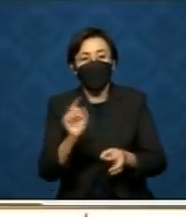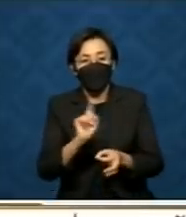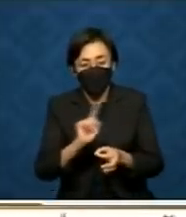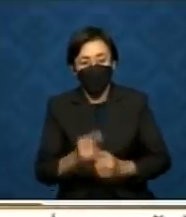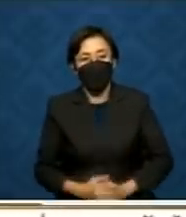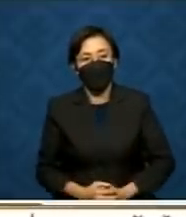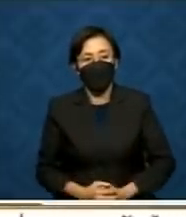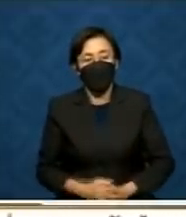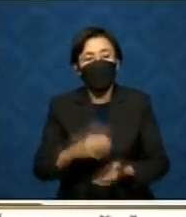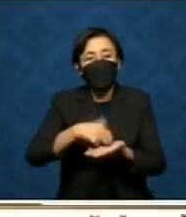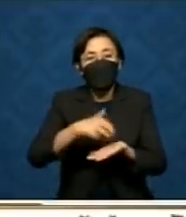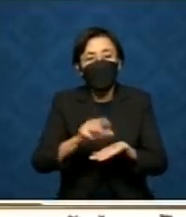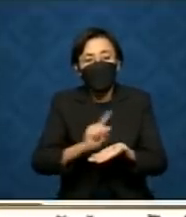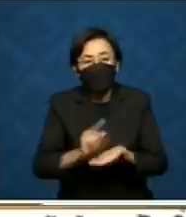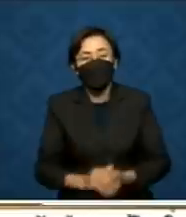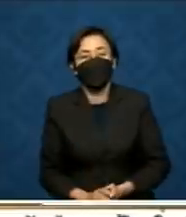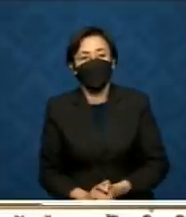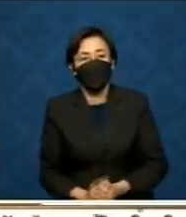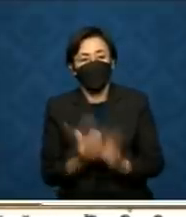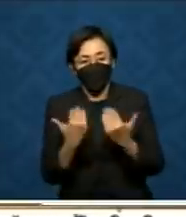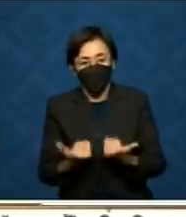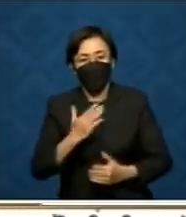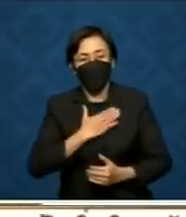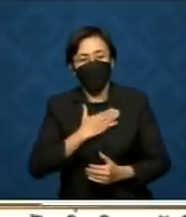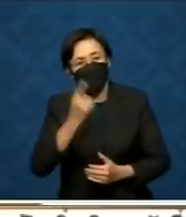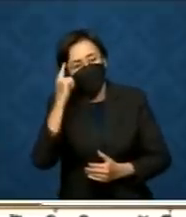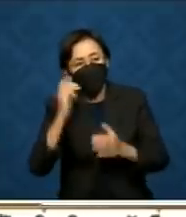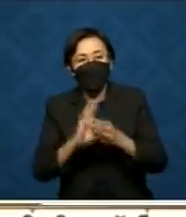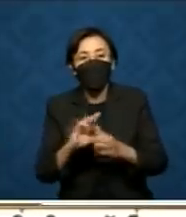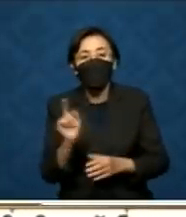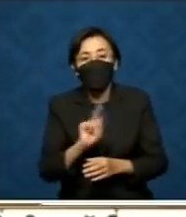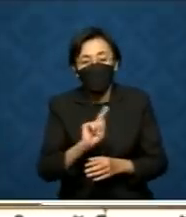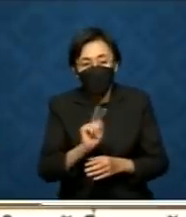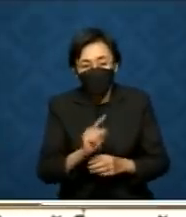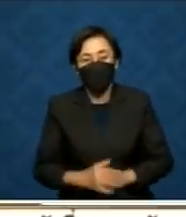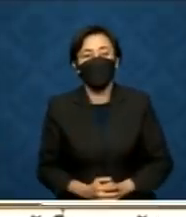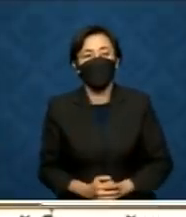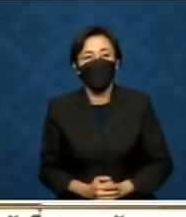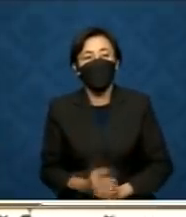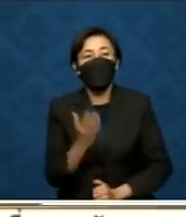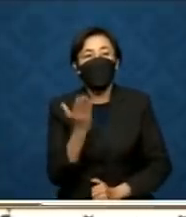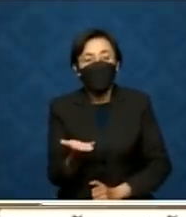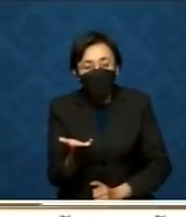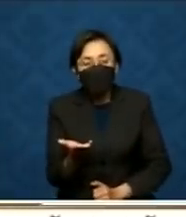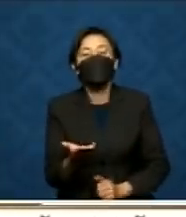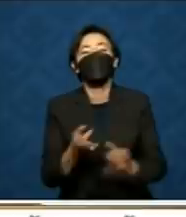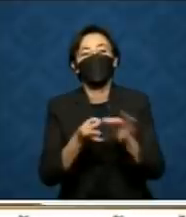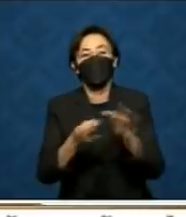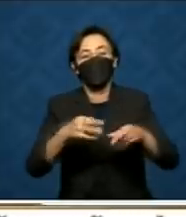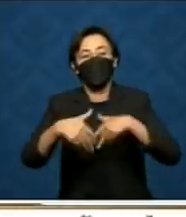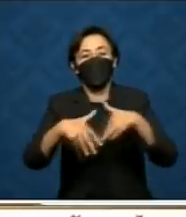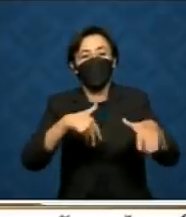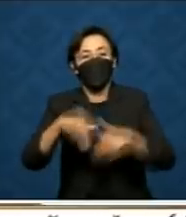มาแล้วรายงานยังไงครับวันนี้ที่เราพี่ตกที่สุดก็คือท่านกำลังจะสื่อให้ประชาชน